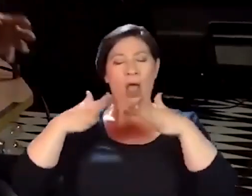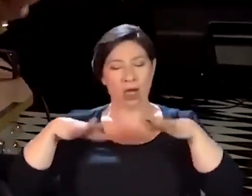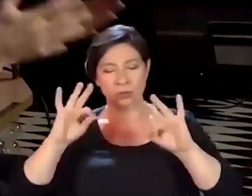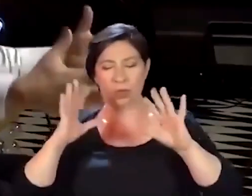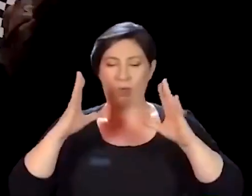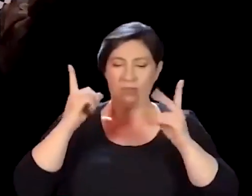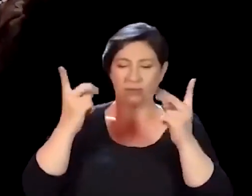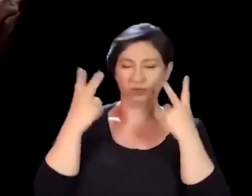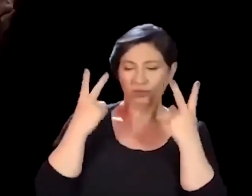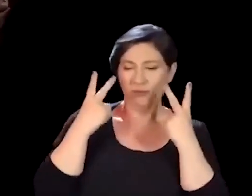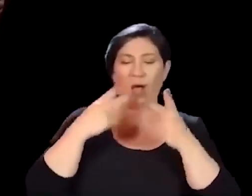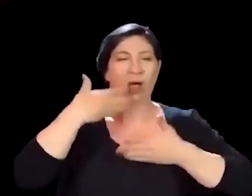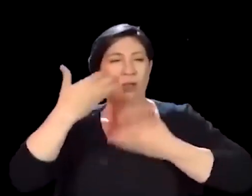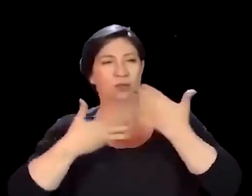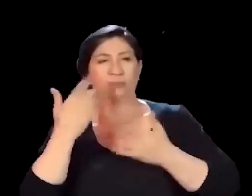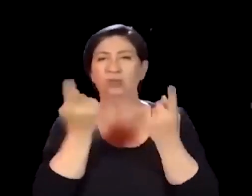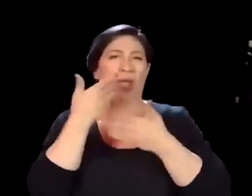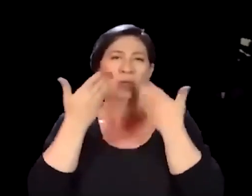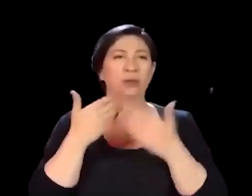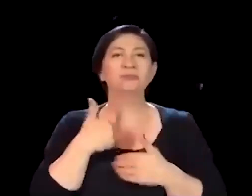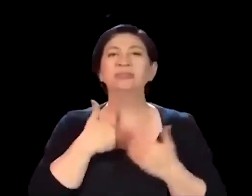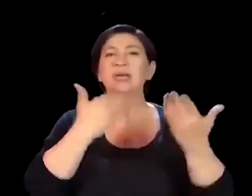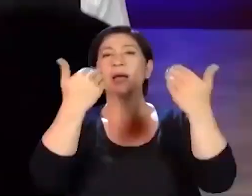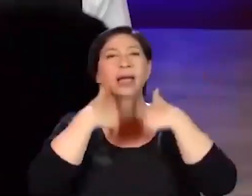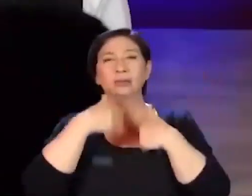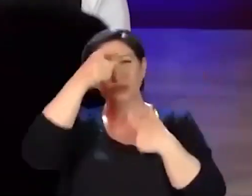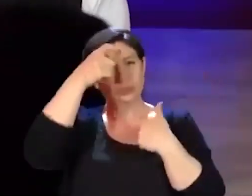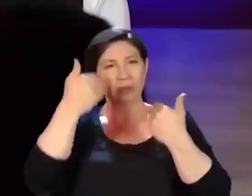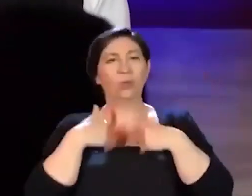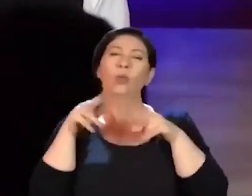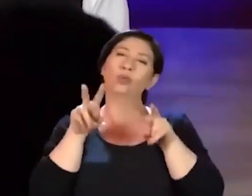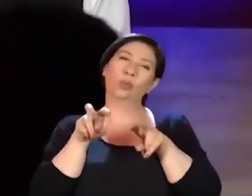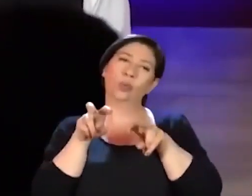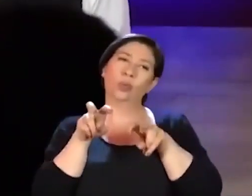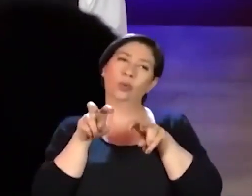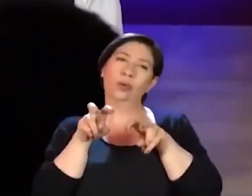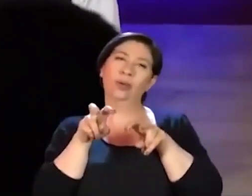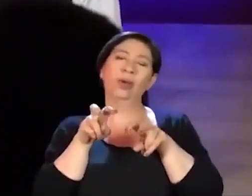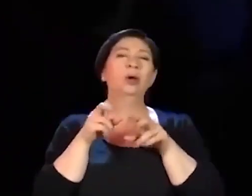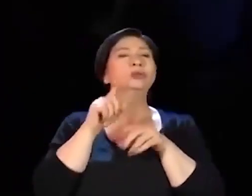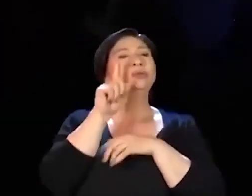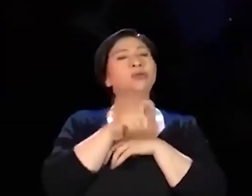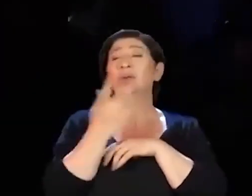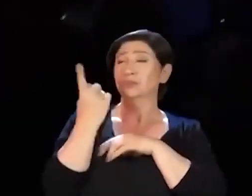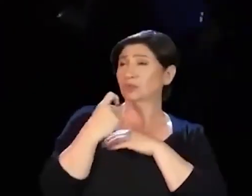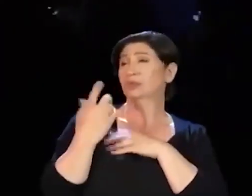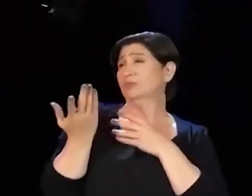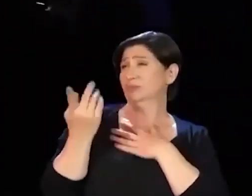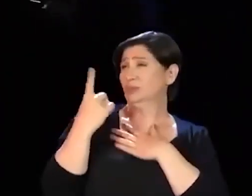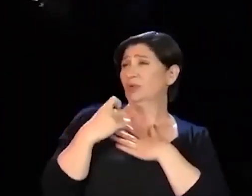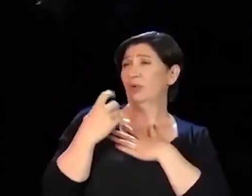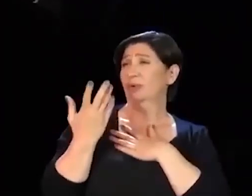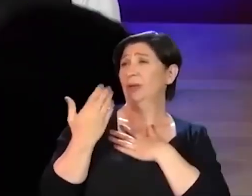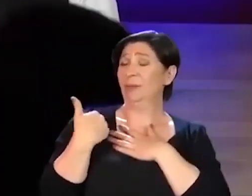hazırlıklı geliyor. Bir şov icra ediyor, bir şey yapıyor. Bize gelenler, oturuyor. Ondan sonra sor bakalım ne soracaksın?